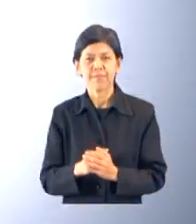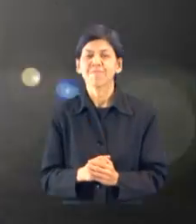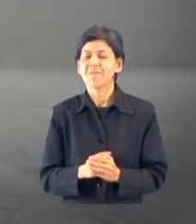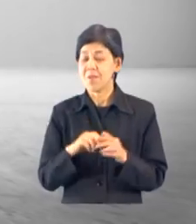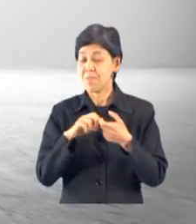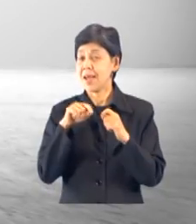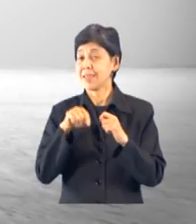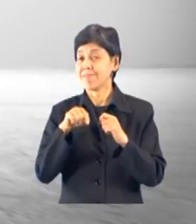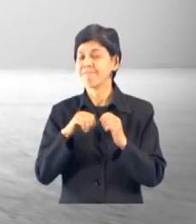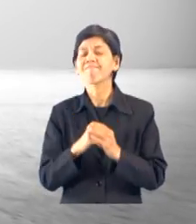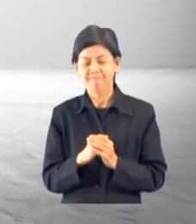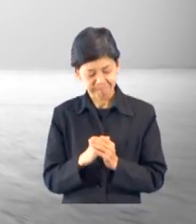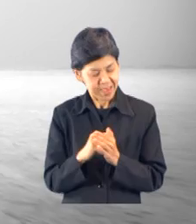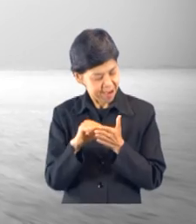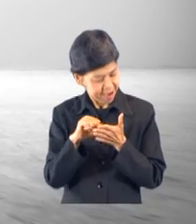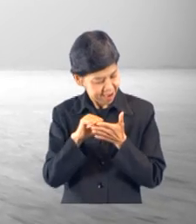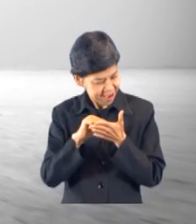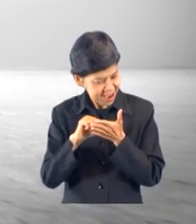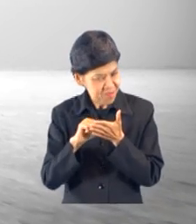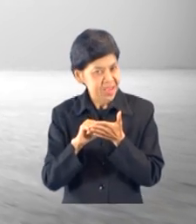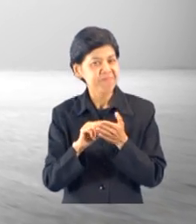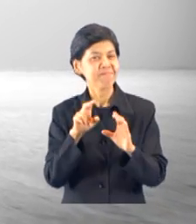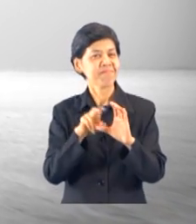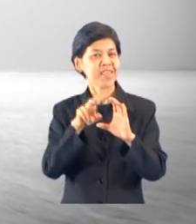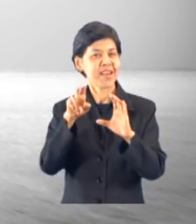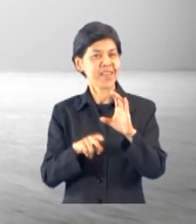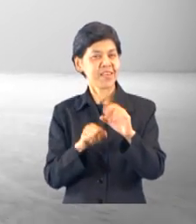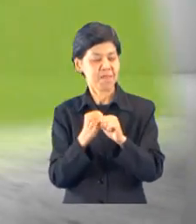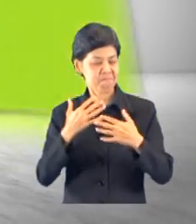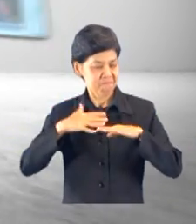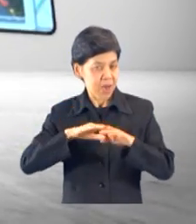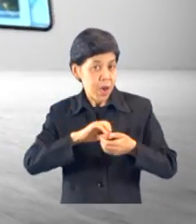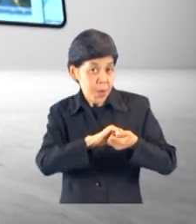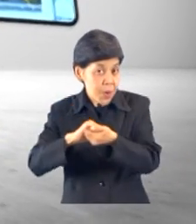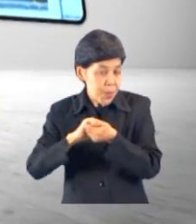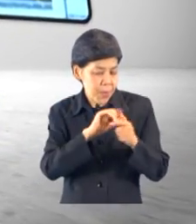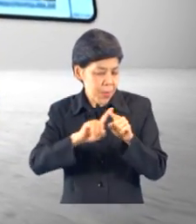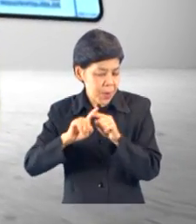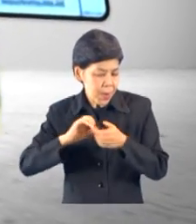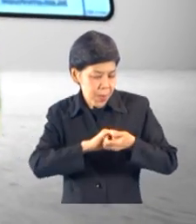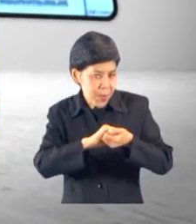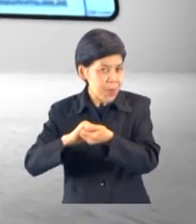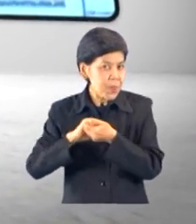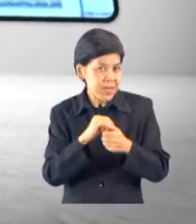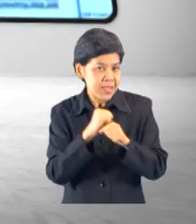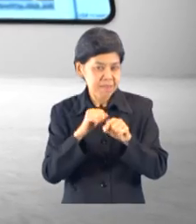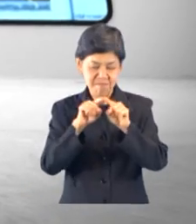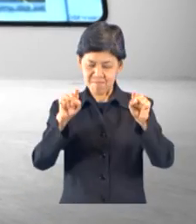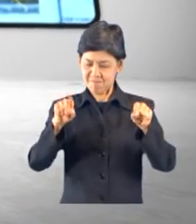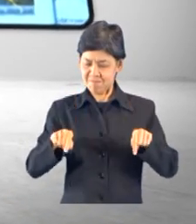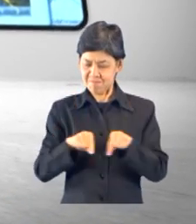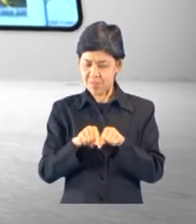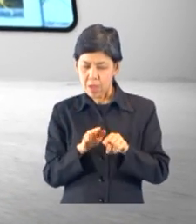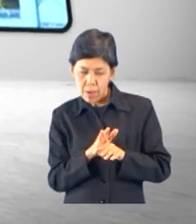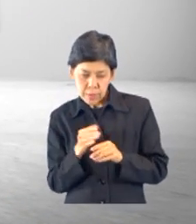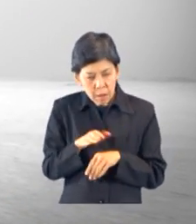ดขัดแต่ปัญหานี้กำลังถูกแก้ไข NECTECH ประสานความร่วมมือกับหลายหน่วยงานติดตั้งก